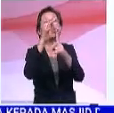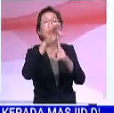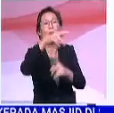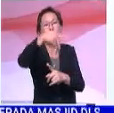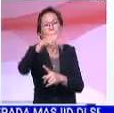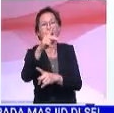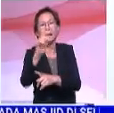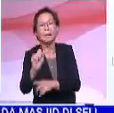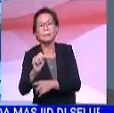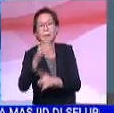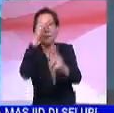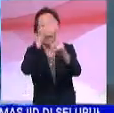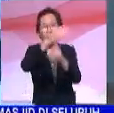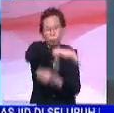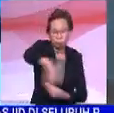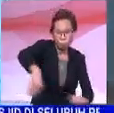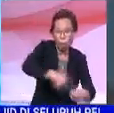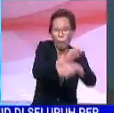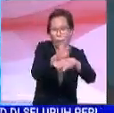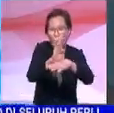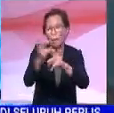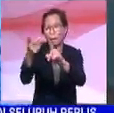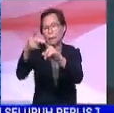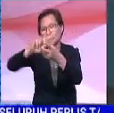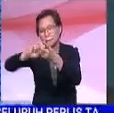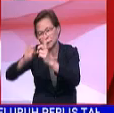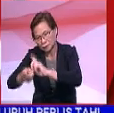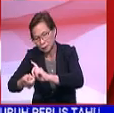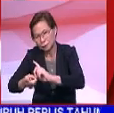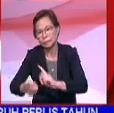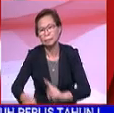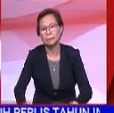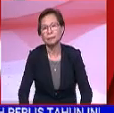sederhana ke arah transformasi perniagaan kepada digital.